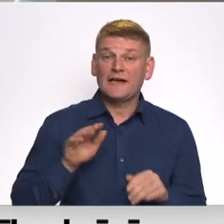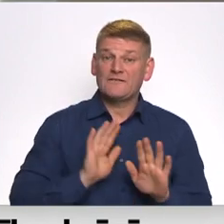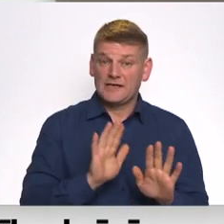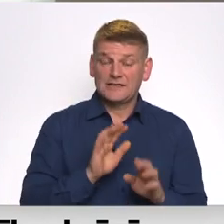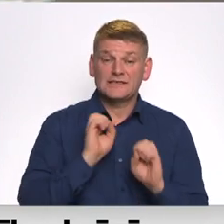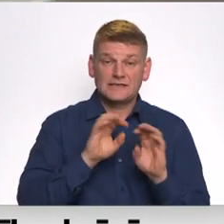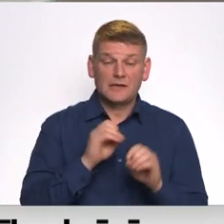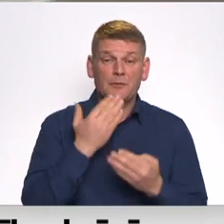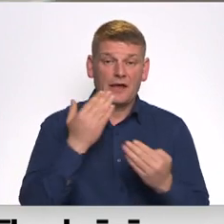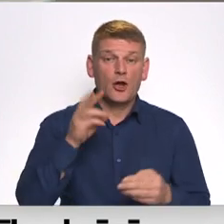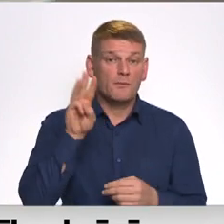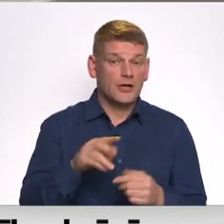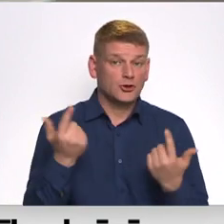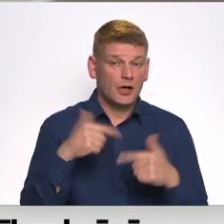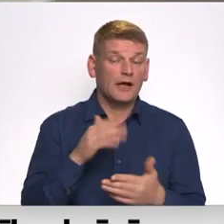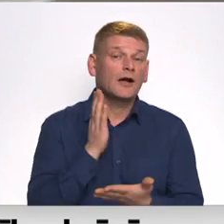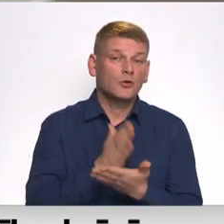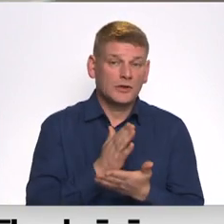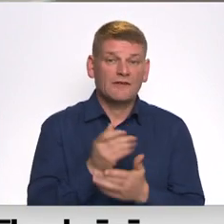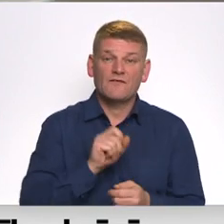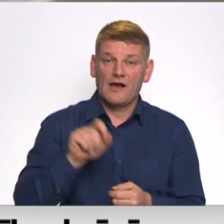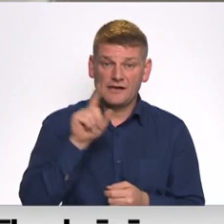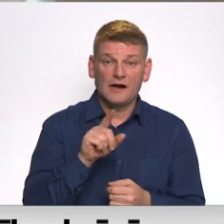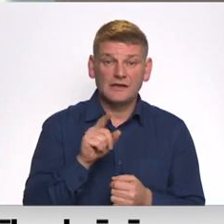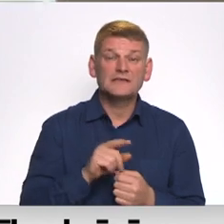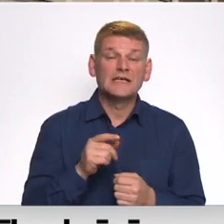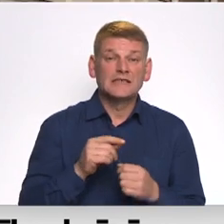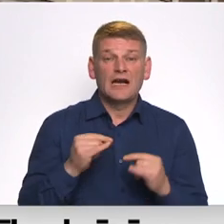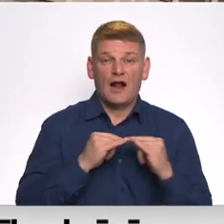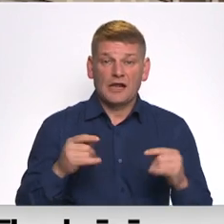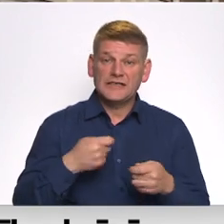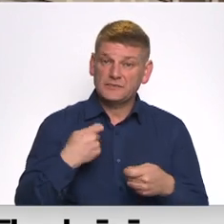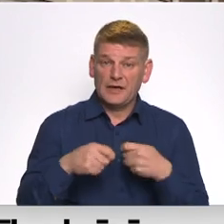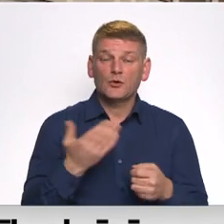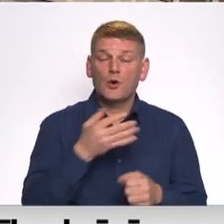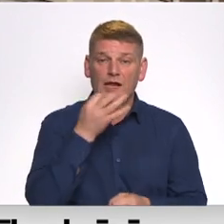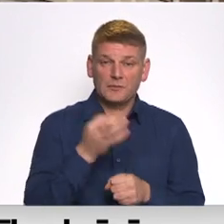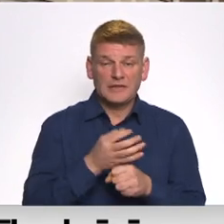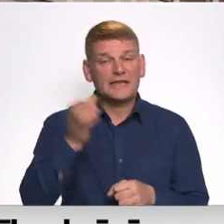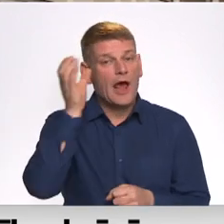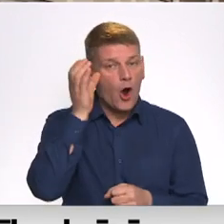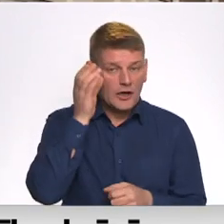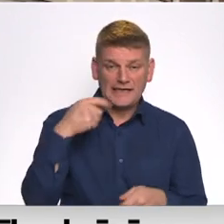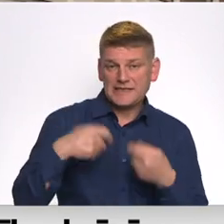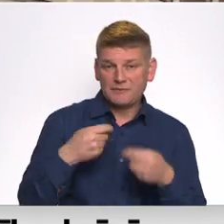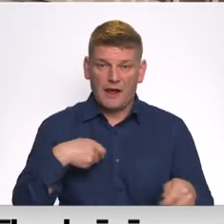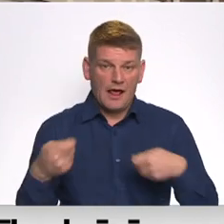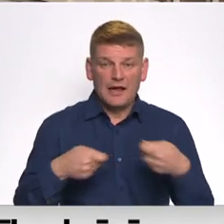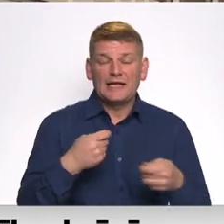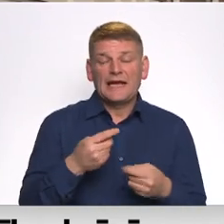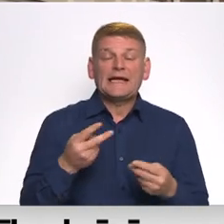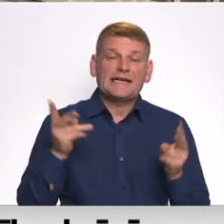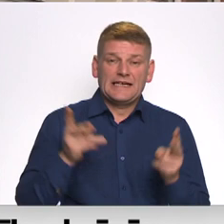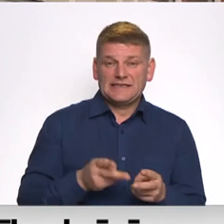stāsta pēdējo mēnešu laikā notikušas vairākas galda spēles, kurās atbildīgie teorētiski izspēlē iespējams